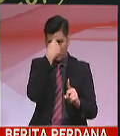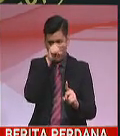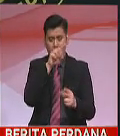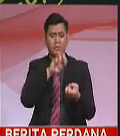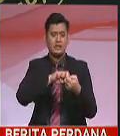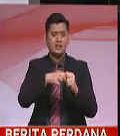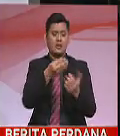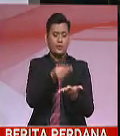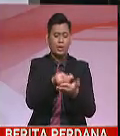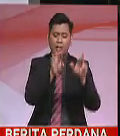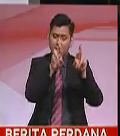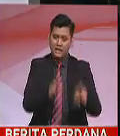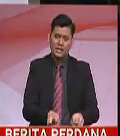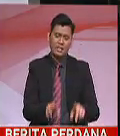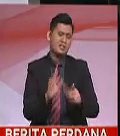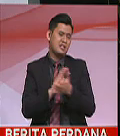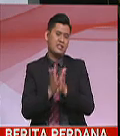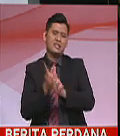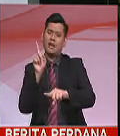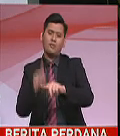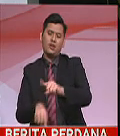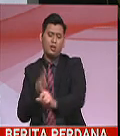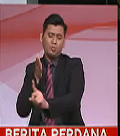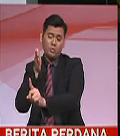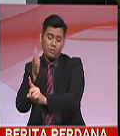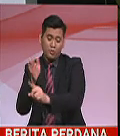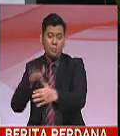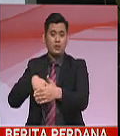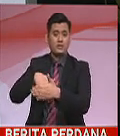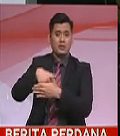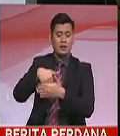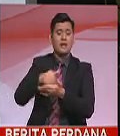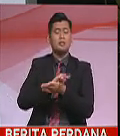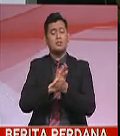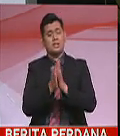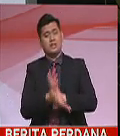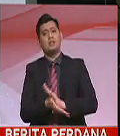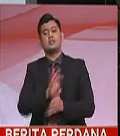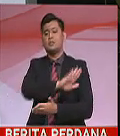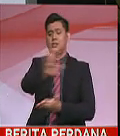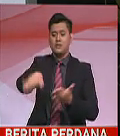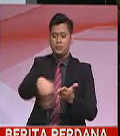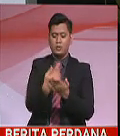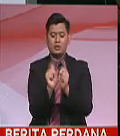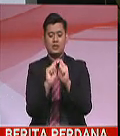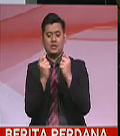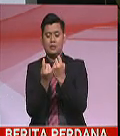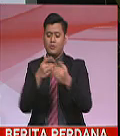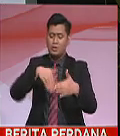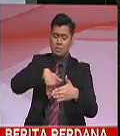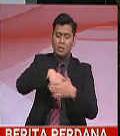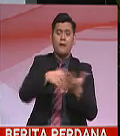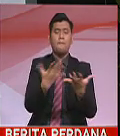ini, Persatuan Bola Sepak Malaysia FAM mengesahkan 12 pasukan sudah melengkapkan proses penswastaan dengan PDRM